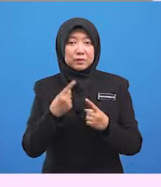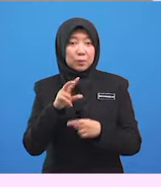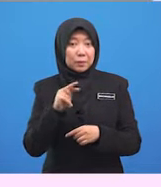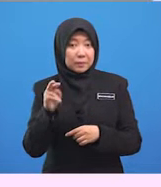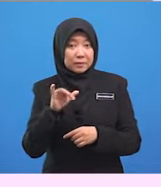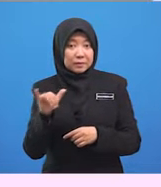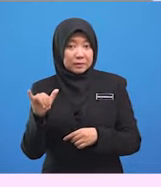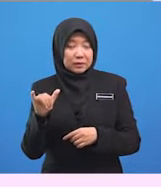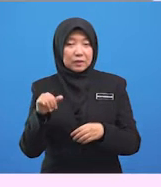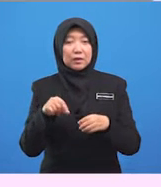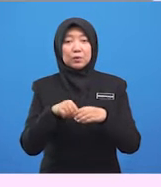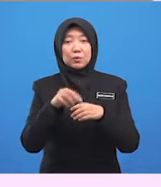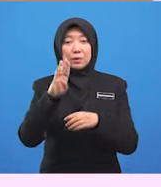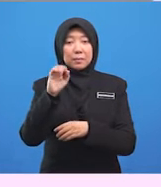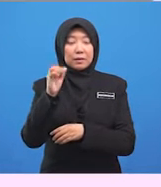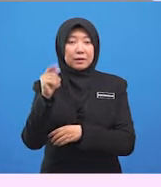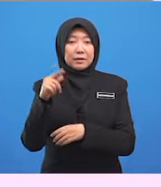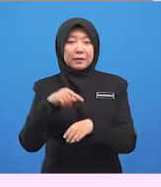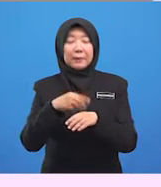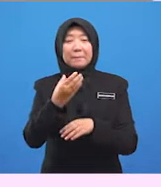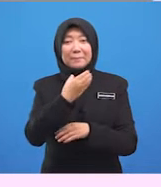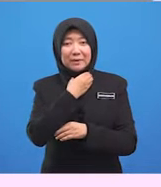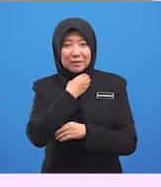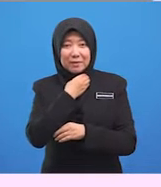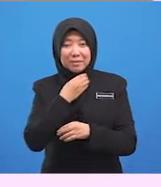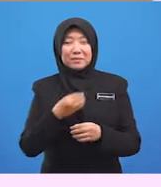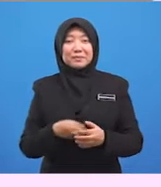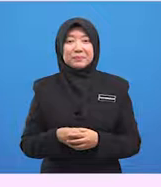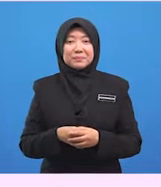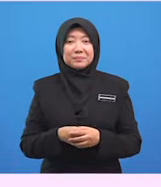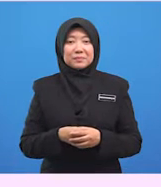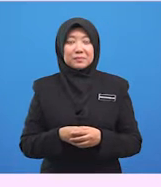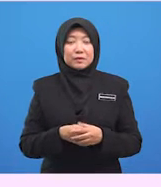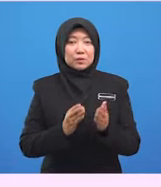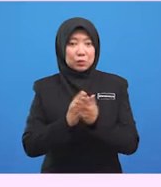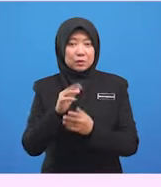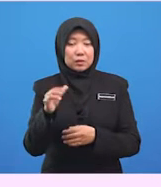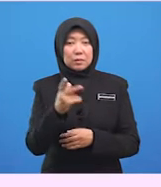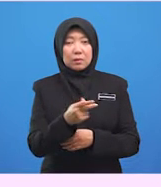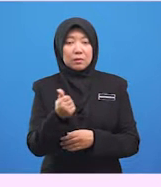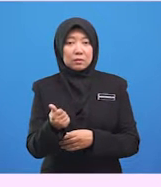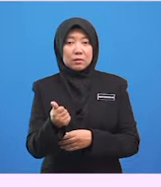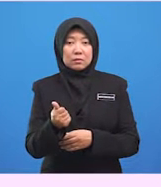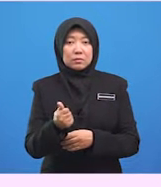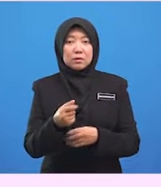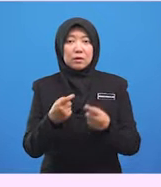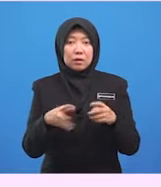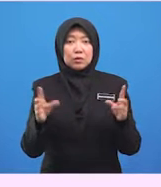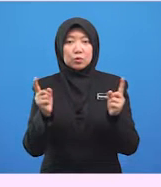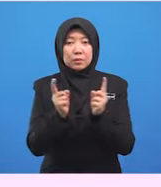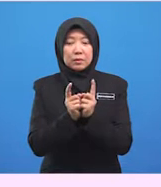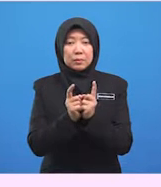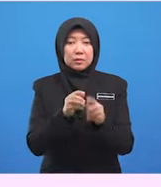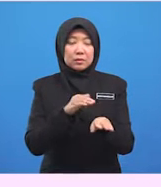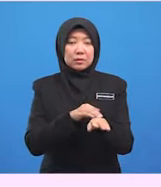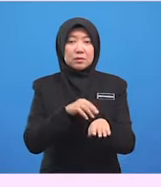yofanila belum ada di Perak seterusnya rata berikut telah dijumpai di zaman neolitik